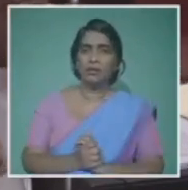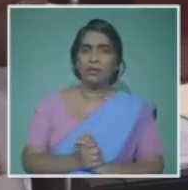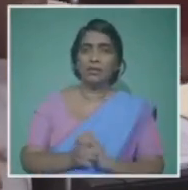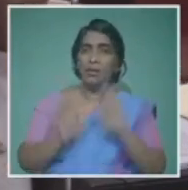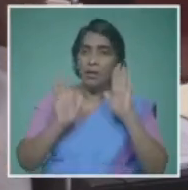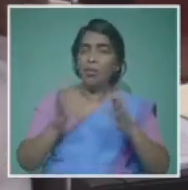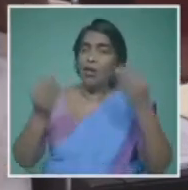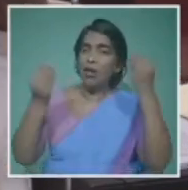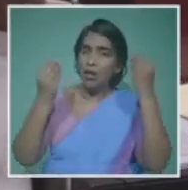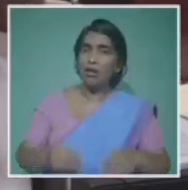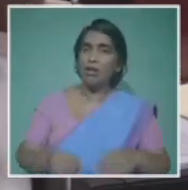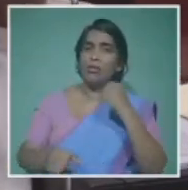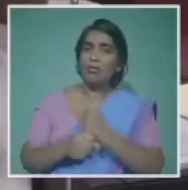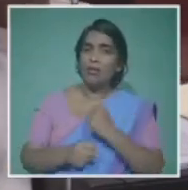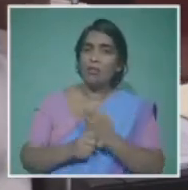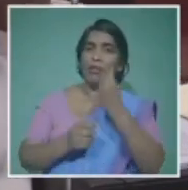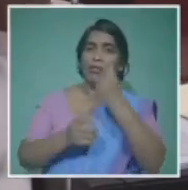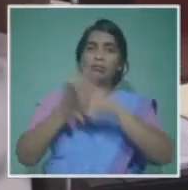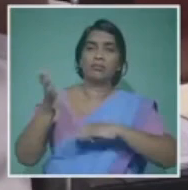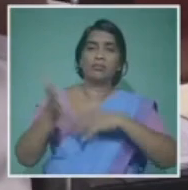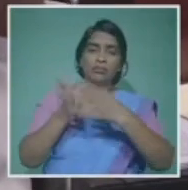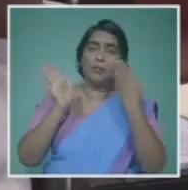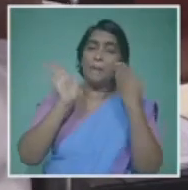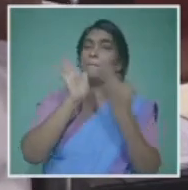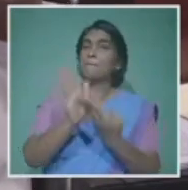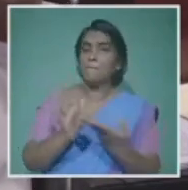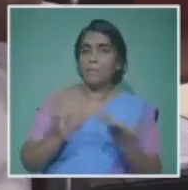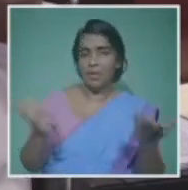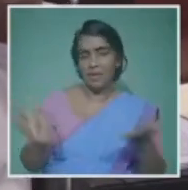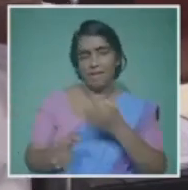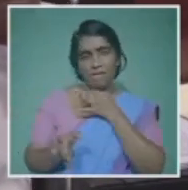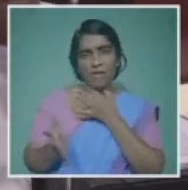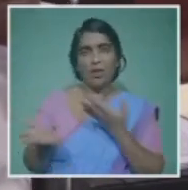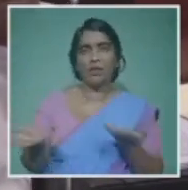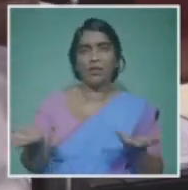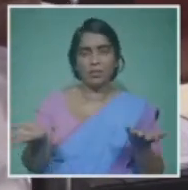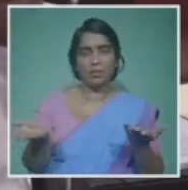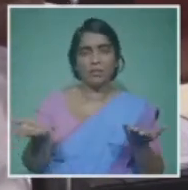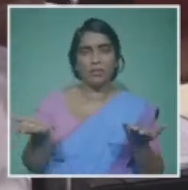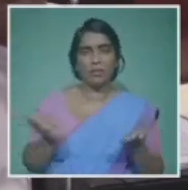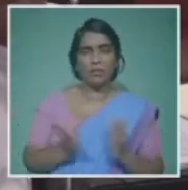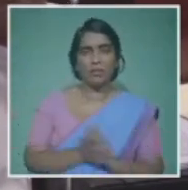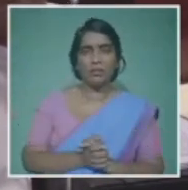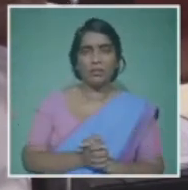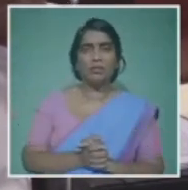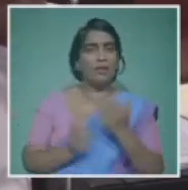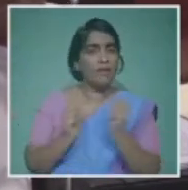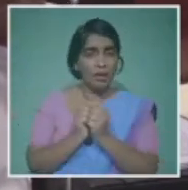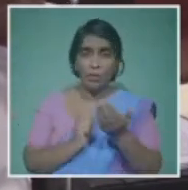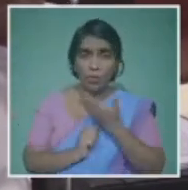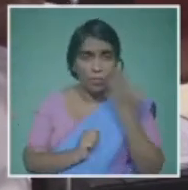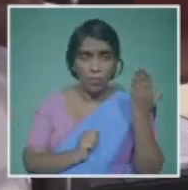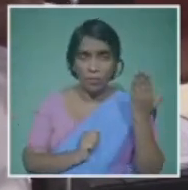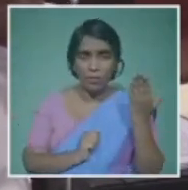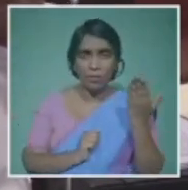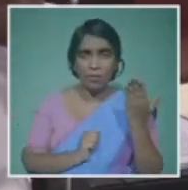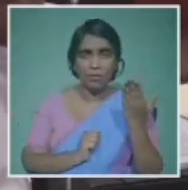නමුත් බංකුල කරපු ආණ්ඩුවක් ආයවැය ඉදිරිපත් කරනවා. මේකද මේ විහිළුව? ඒක කරන්න පුළුවන්ද?